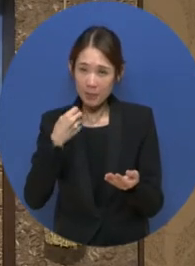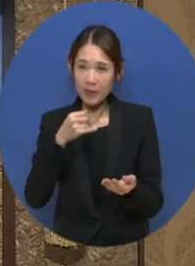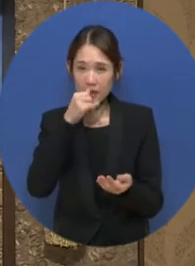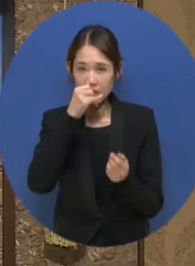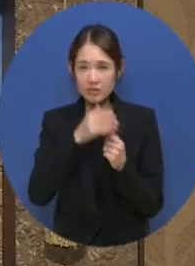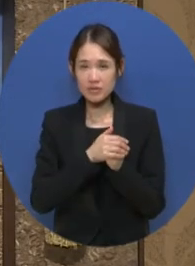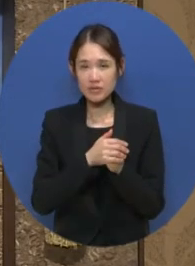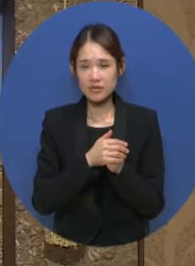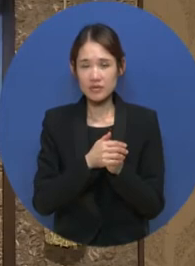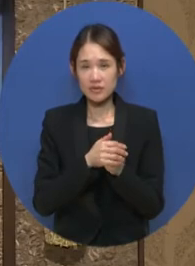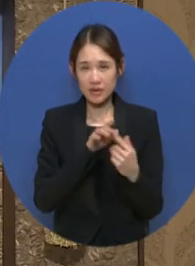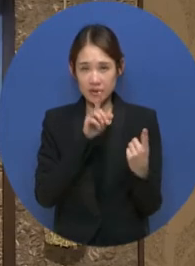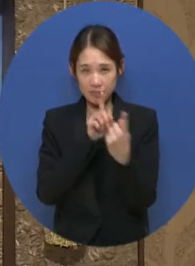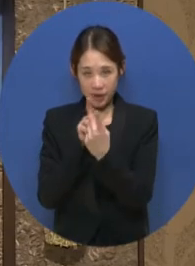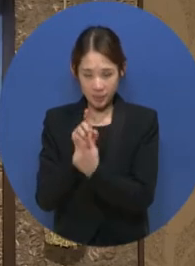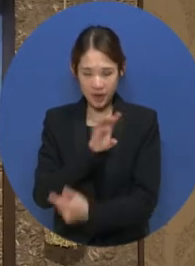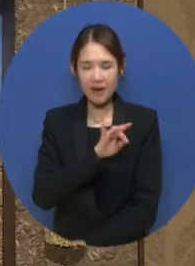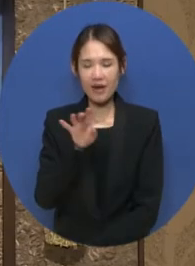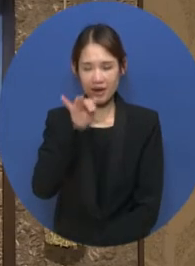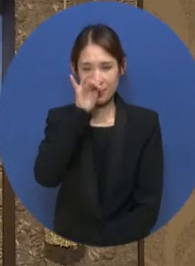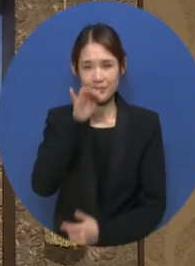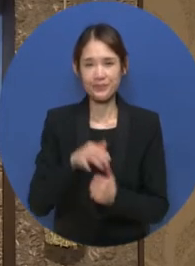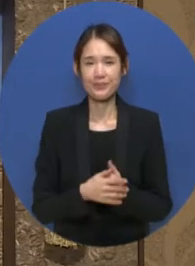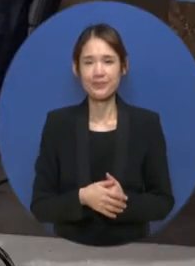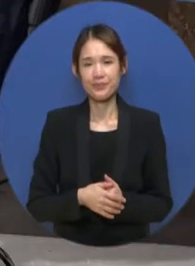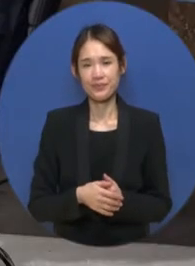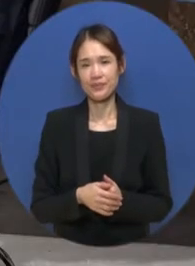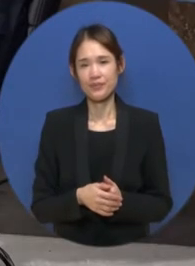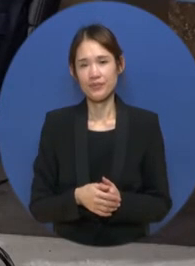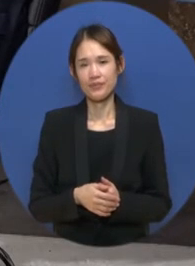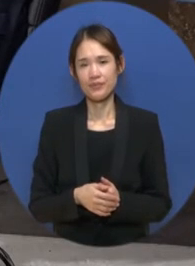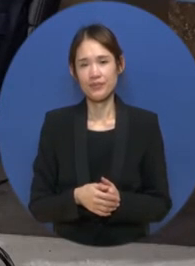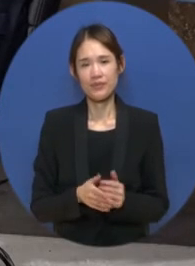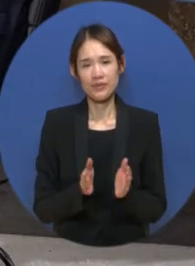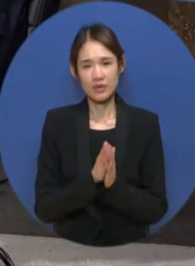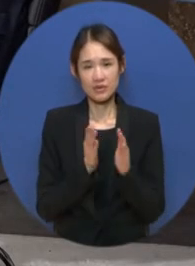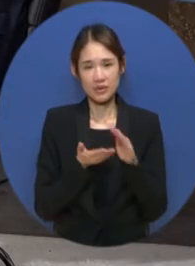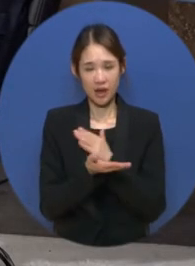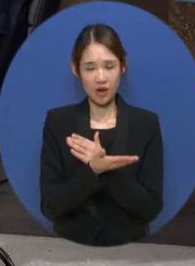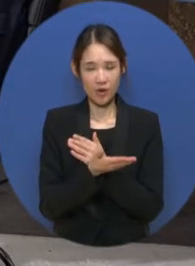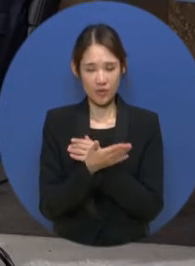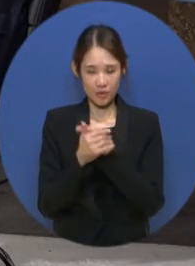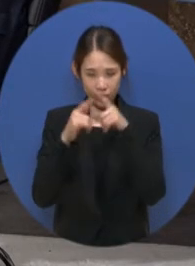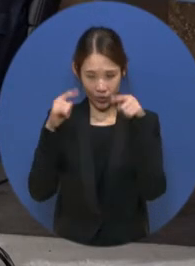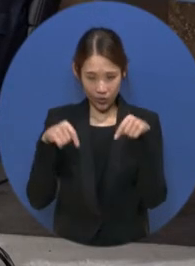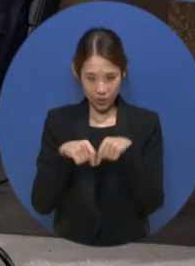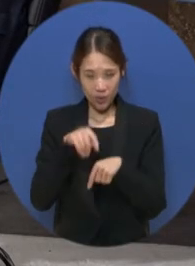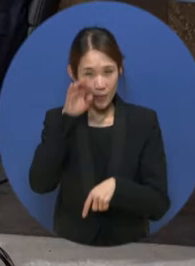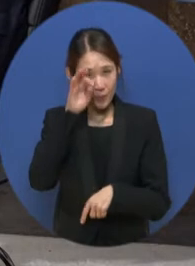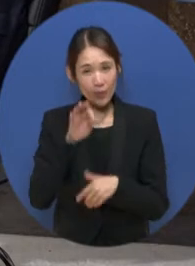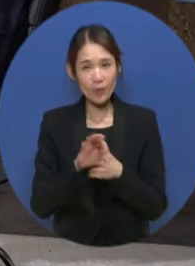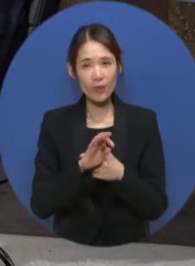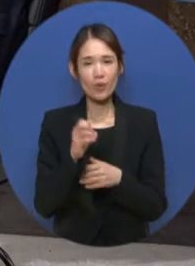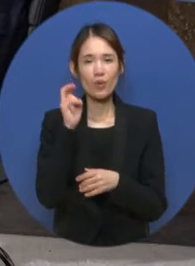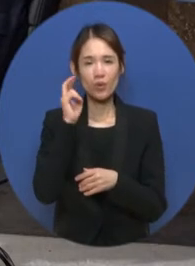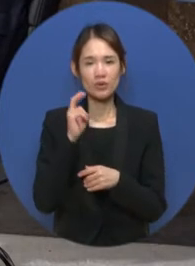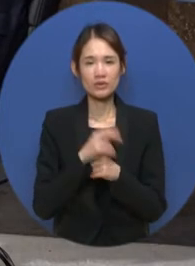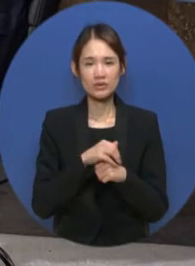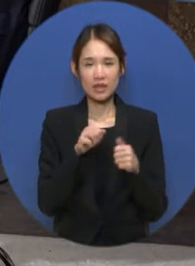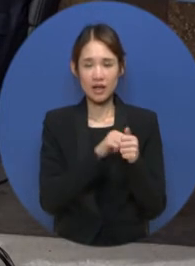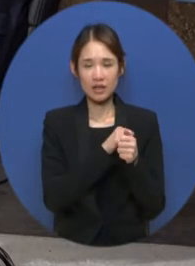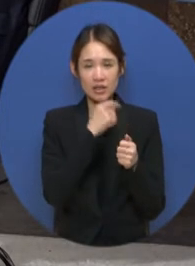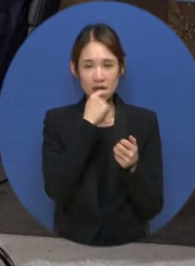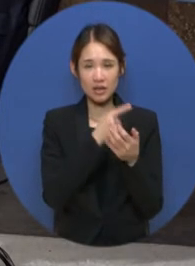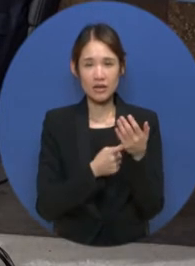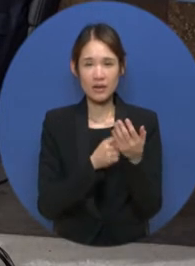아주 많지는 않았지만 만날 수 있었습니까 5a 책자 포스터를 보고 또 혹시라도 할 때 피해를 팥